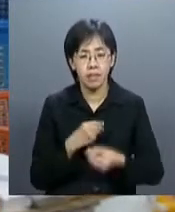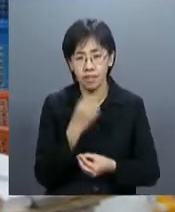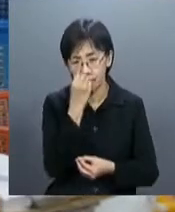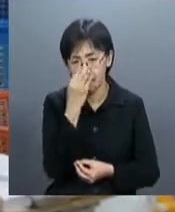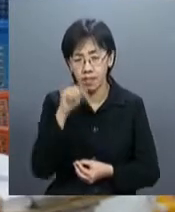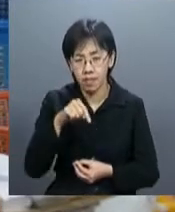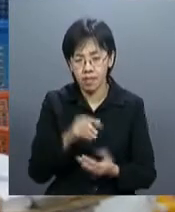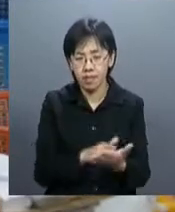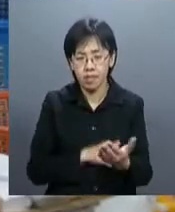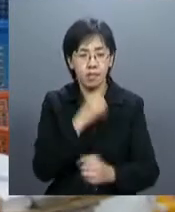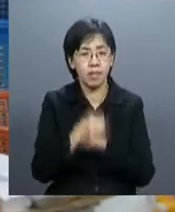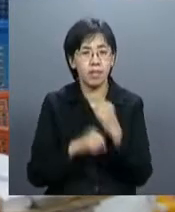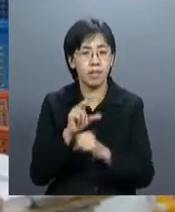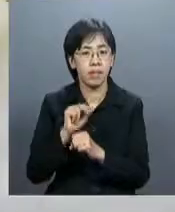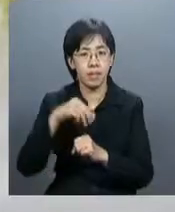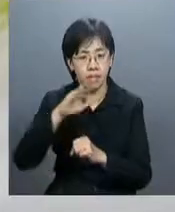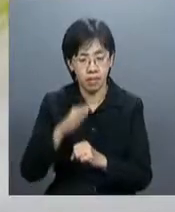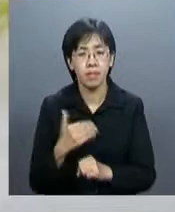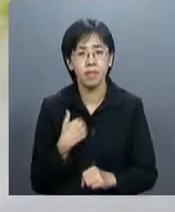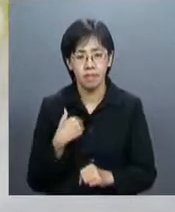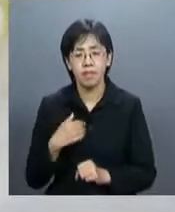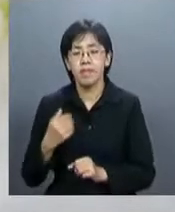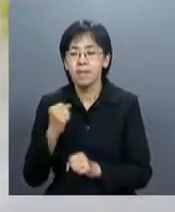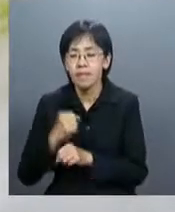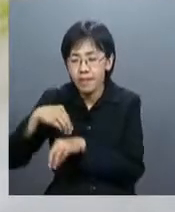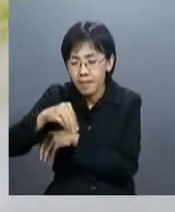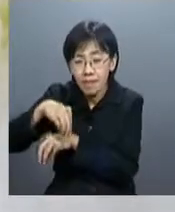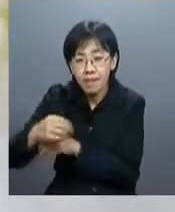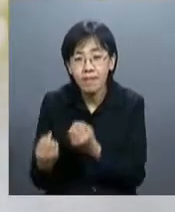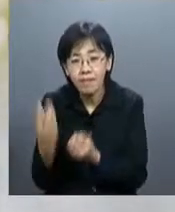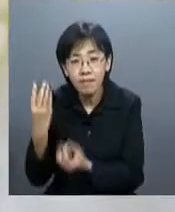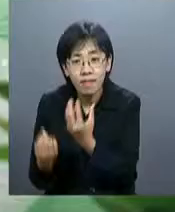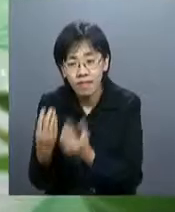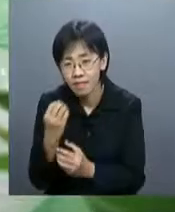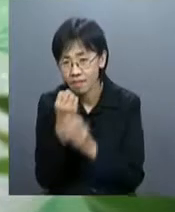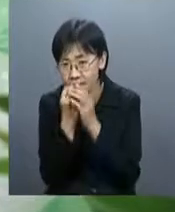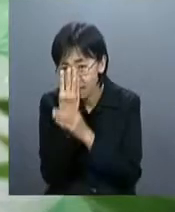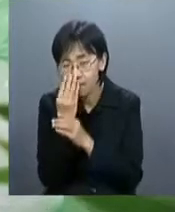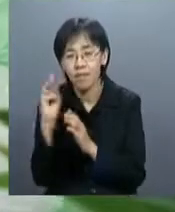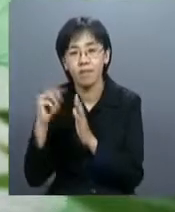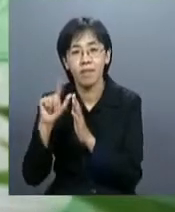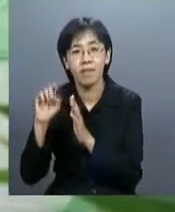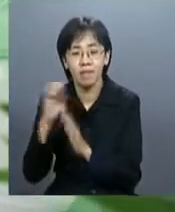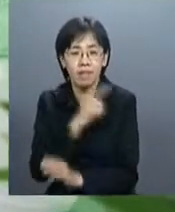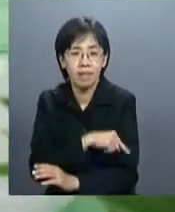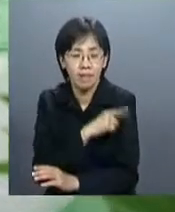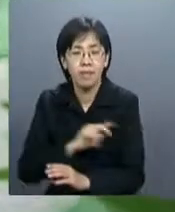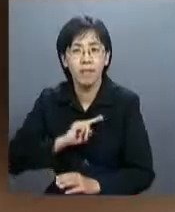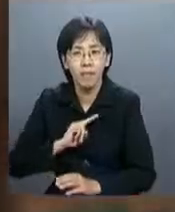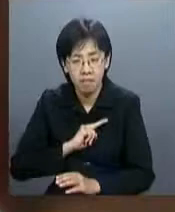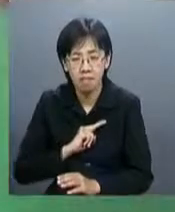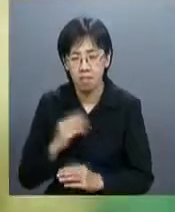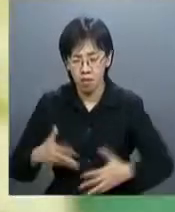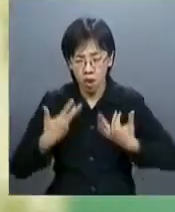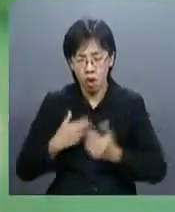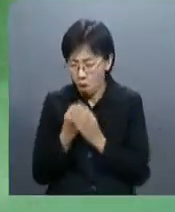นี่มากว่า30ปีและมีสวนดอกมะลิของตัวเองเธอเล่าให้ฟังว่าปกติในฤดูร้อนมะลิจะออกดอกเยอะและมีคุณภา